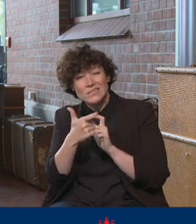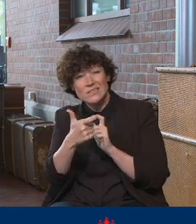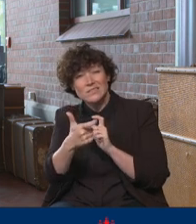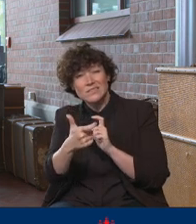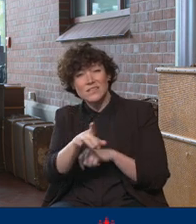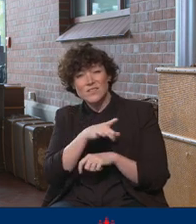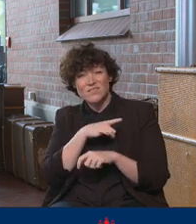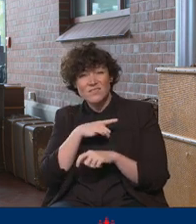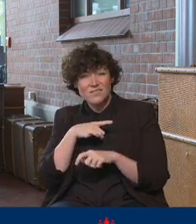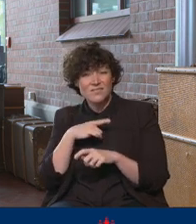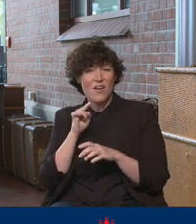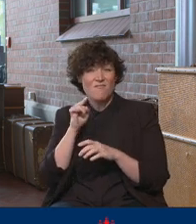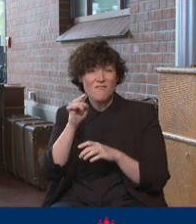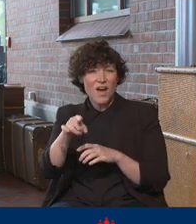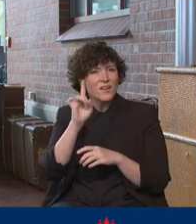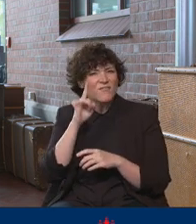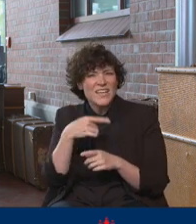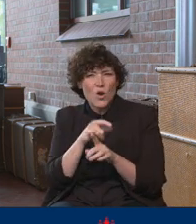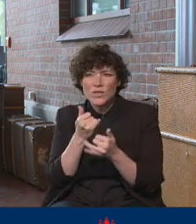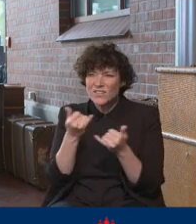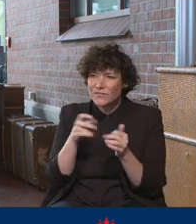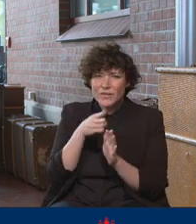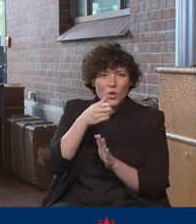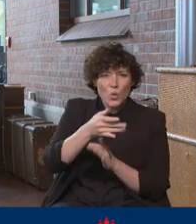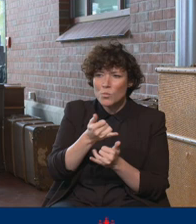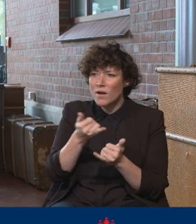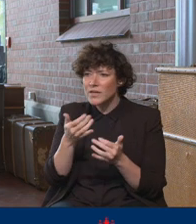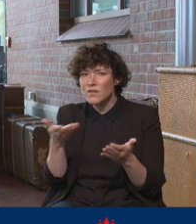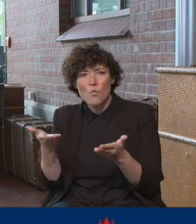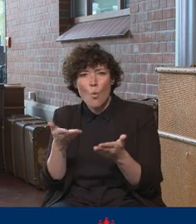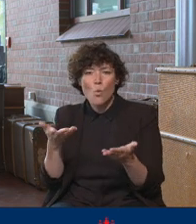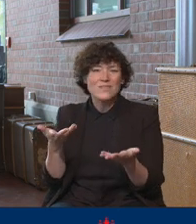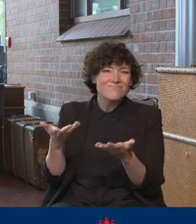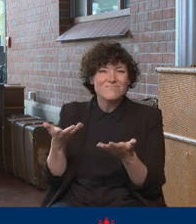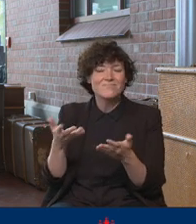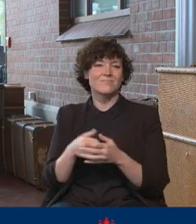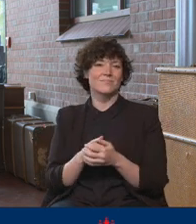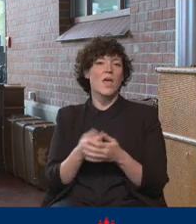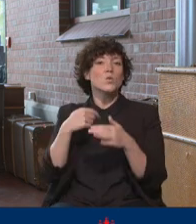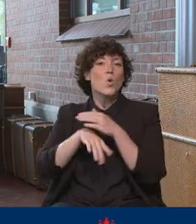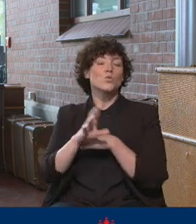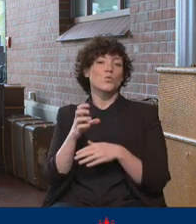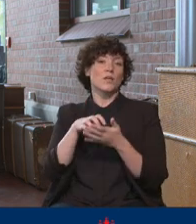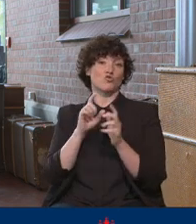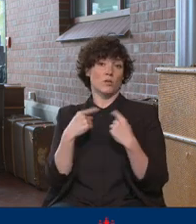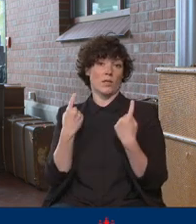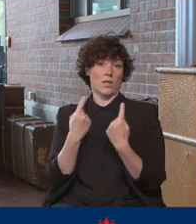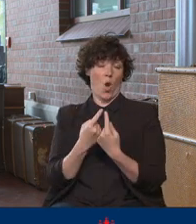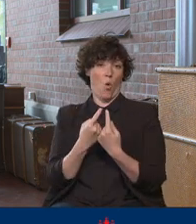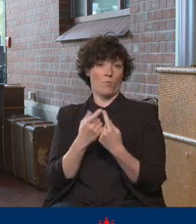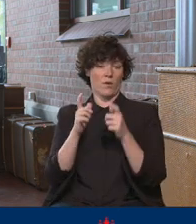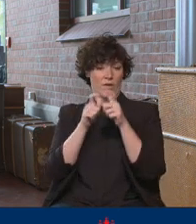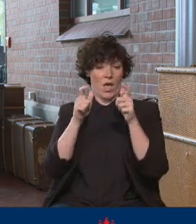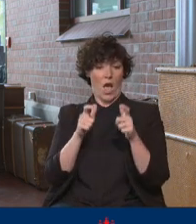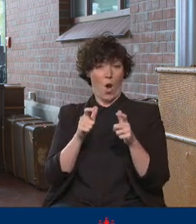man weiß auch gar nicht teilweise wie komme ich darüber das wird natürlich durch die fassung des stadtraums also die häuser gehend wirklich fast bis